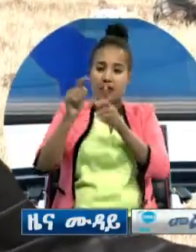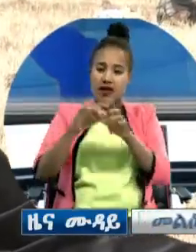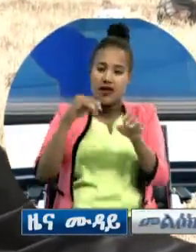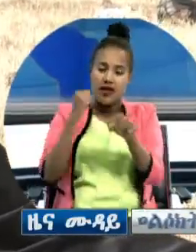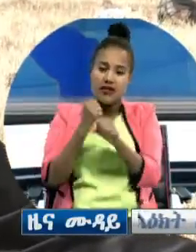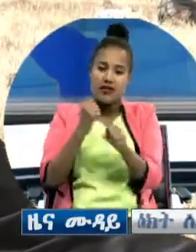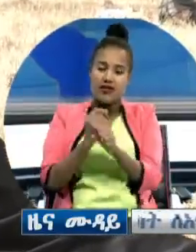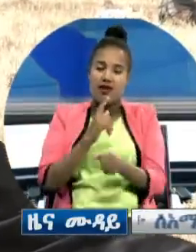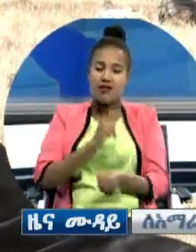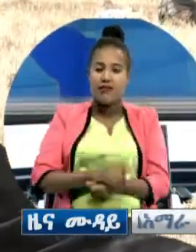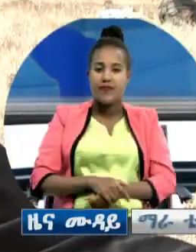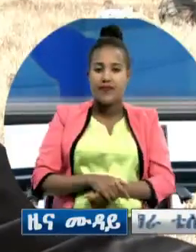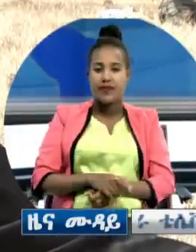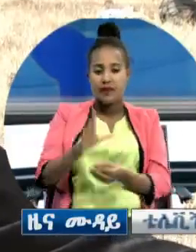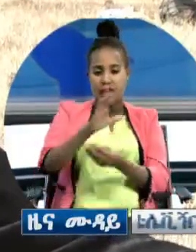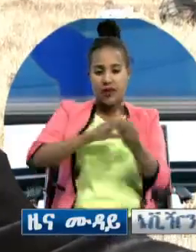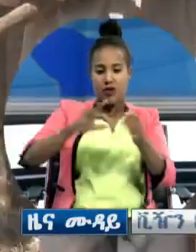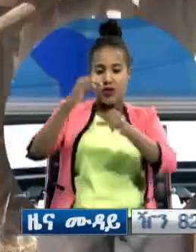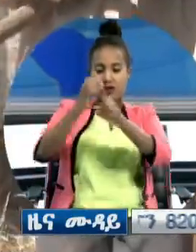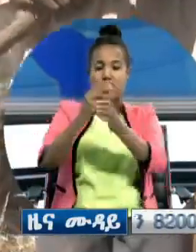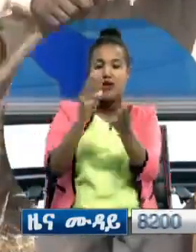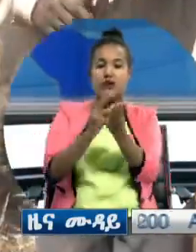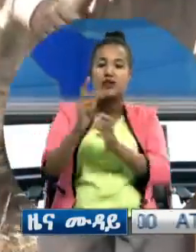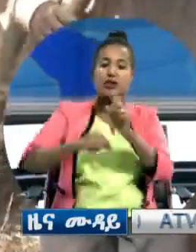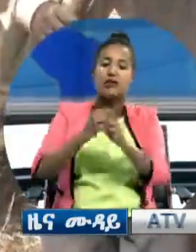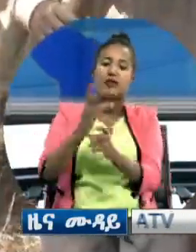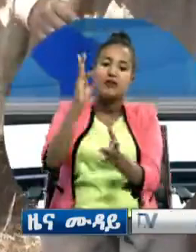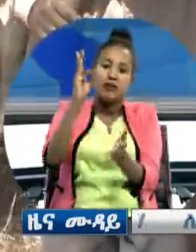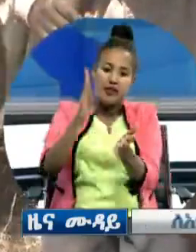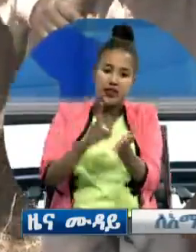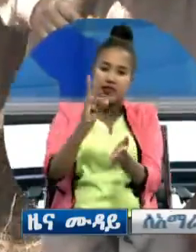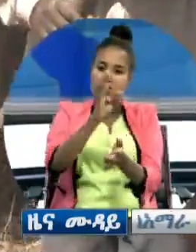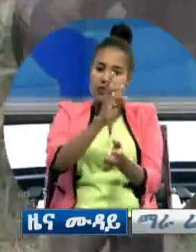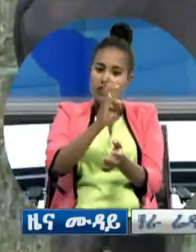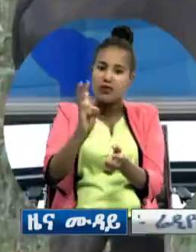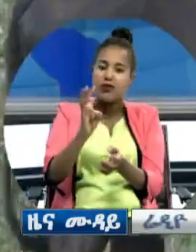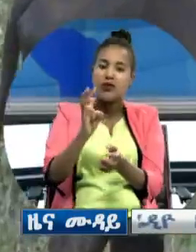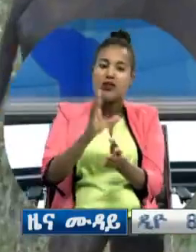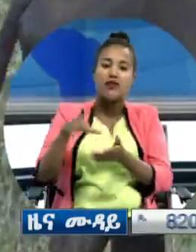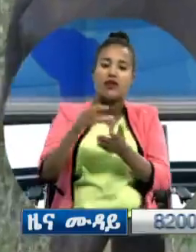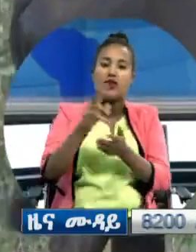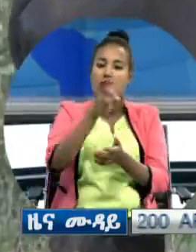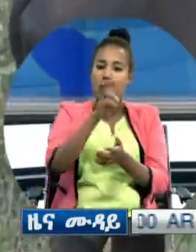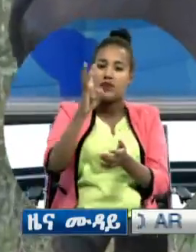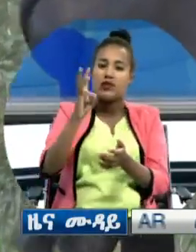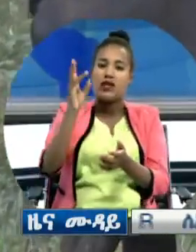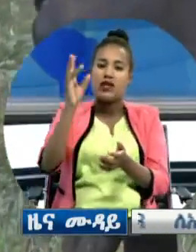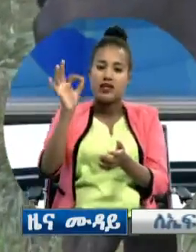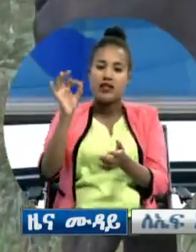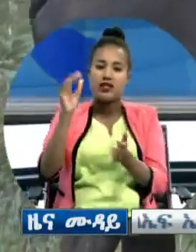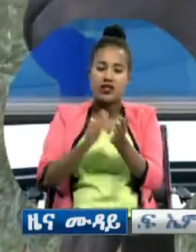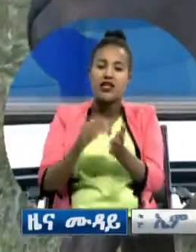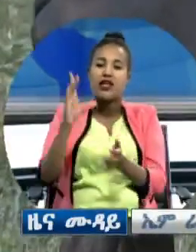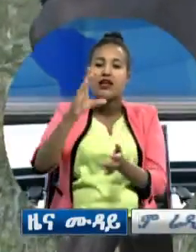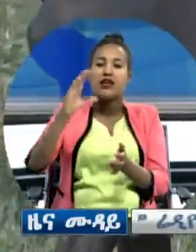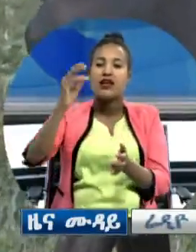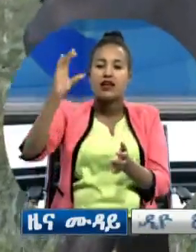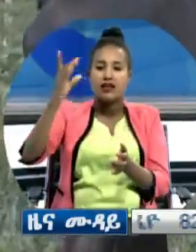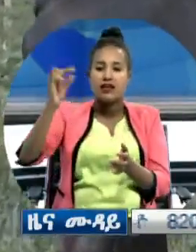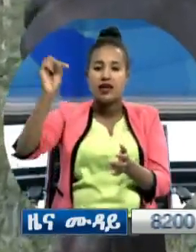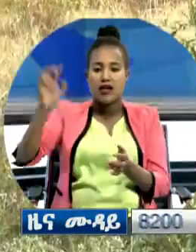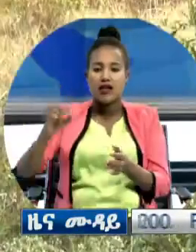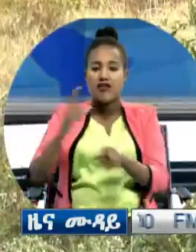ያለበት ሁኔታ ያለው። በክልሉ በተያዘው በጀት ዓመት በ7600 ተፋሰሶች ከ269000 ሄክታር መሬት በላይ በተፈጥሮ